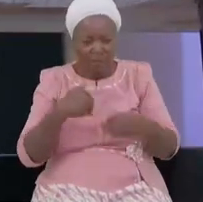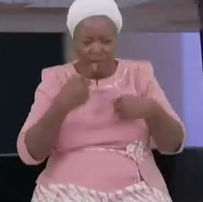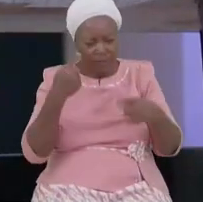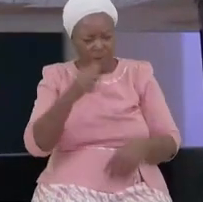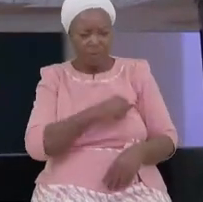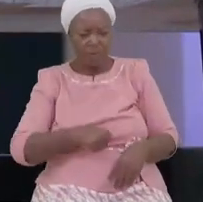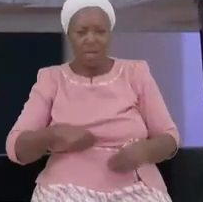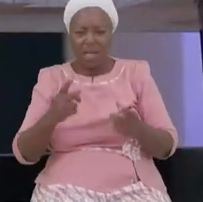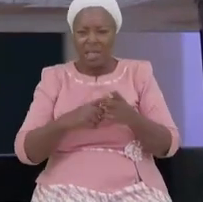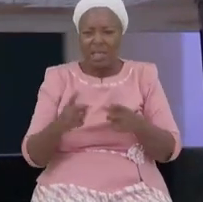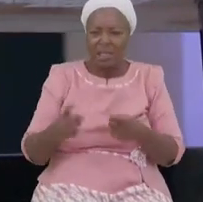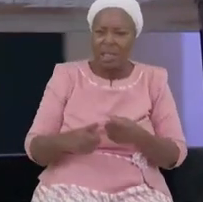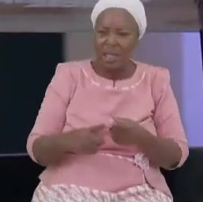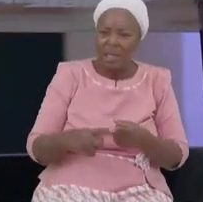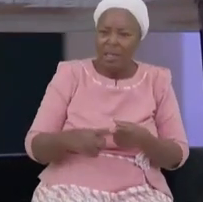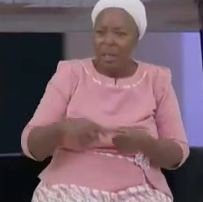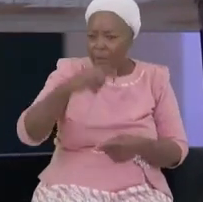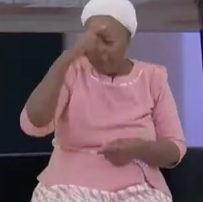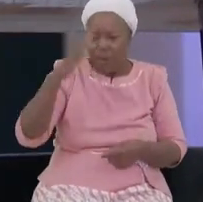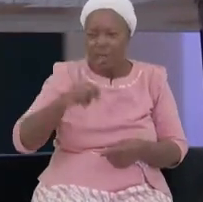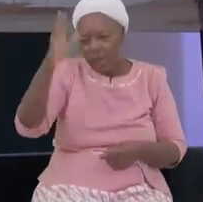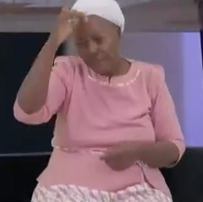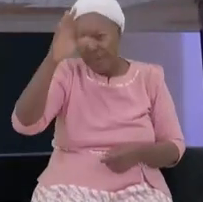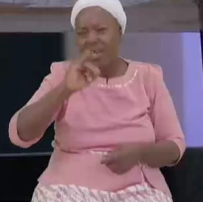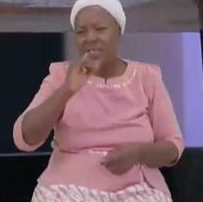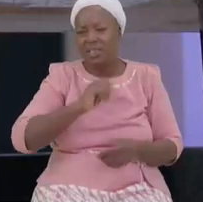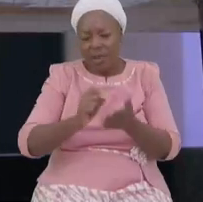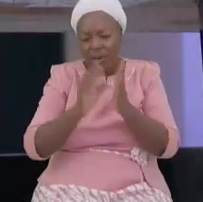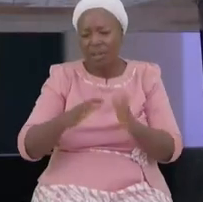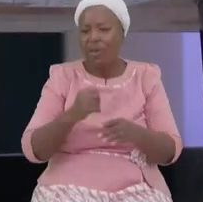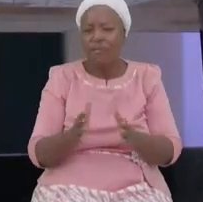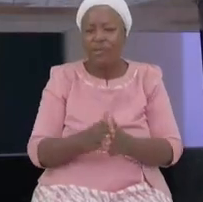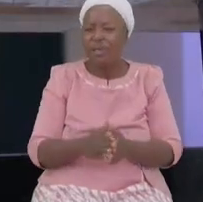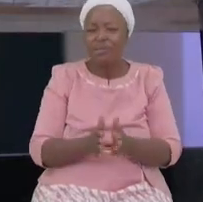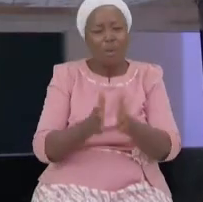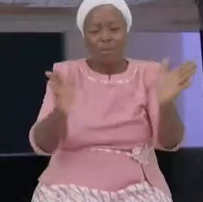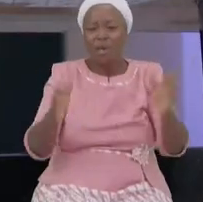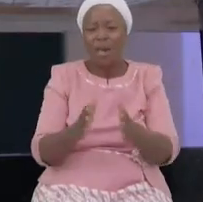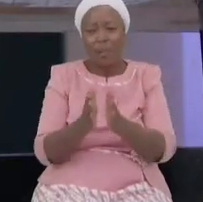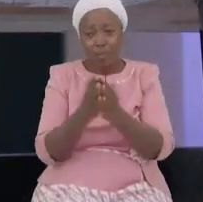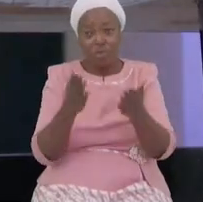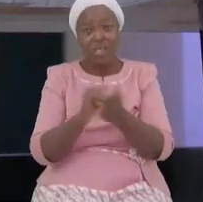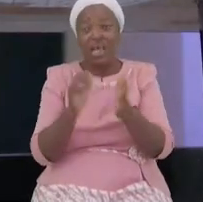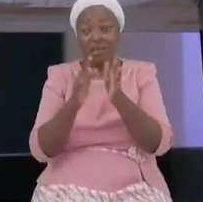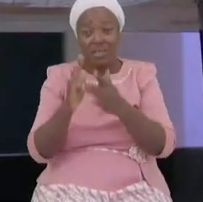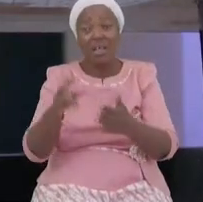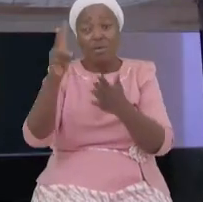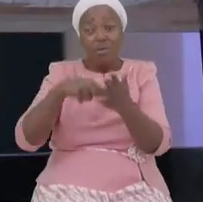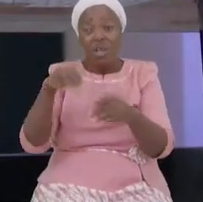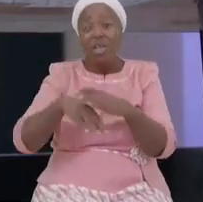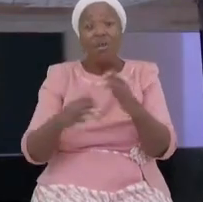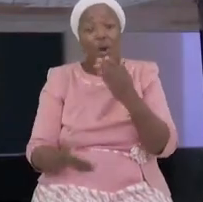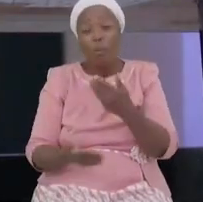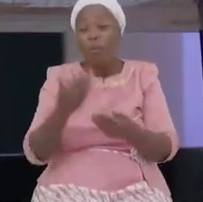parce que son père a écrit des livres populaires que les chrétiens lisent dans chaque pays et tu